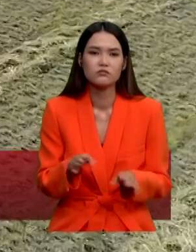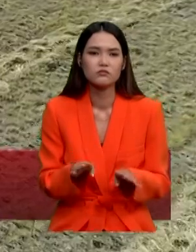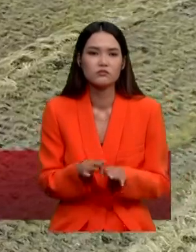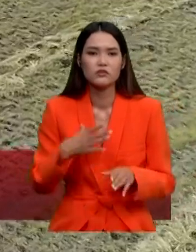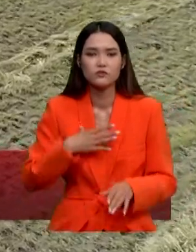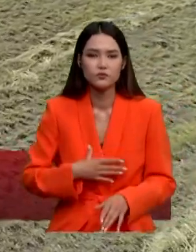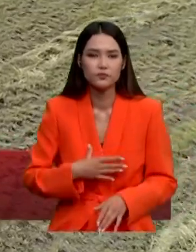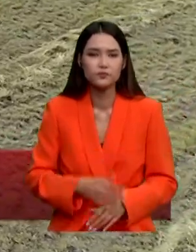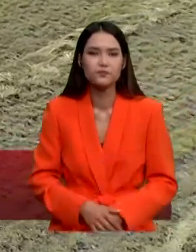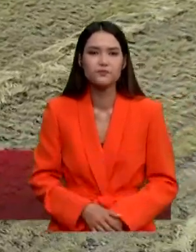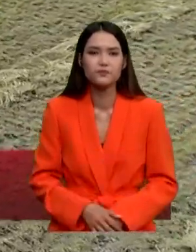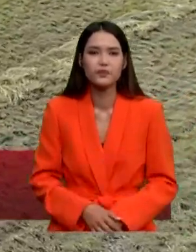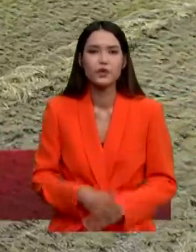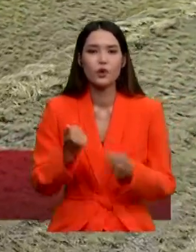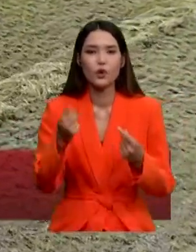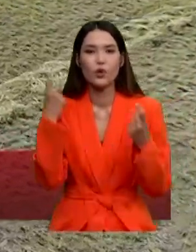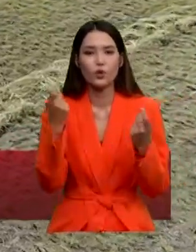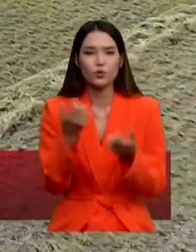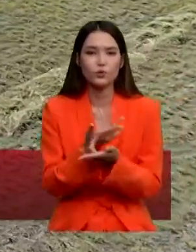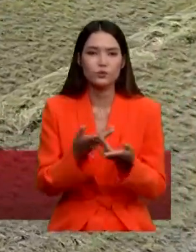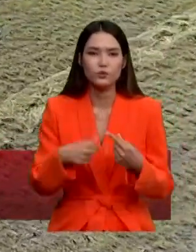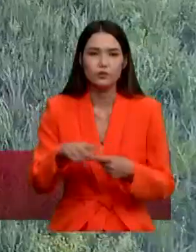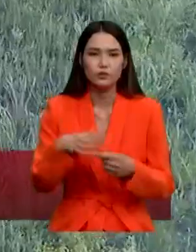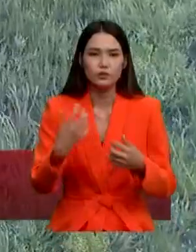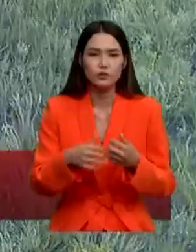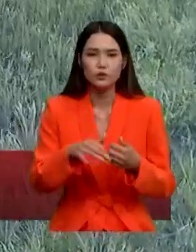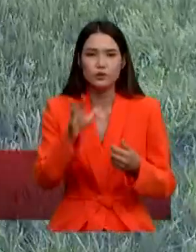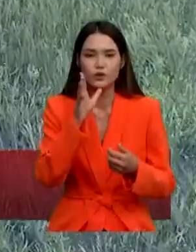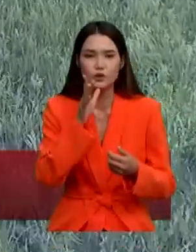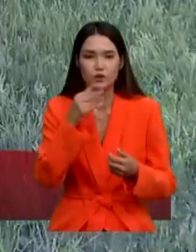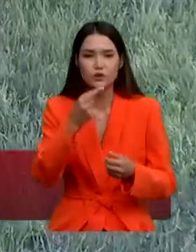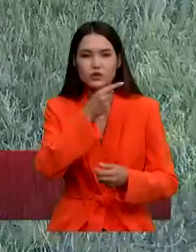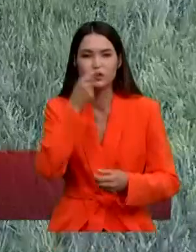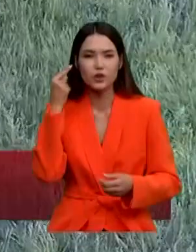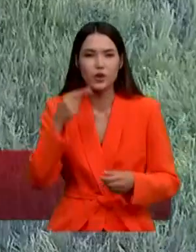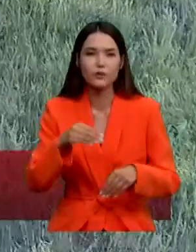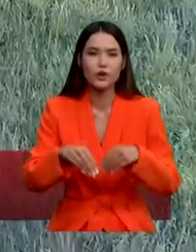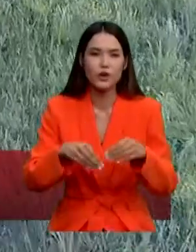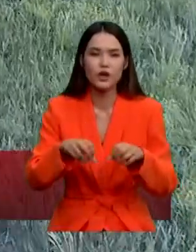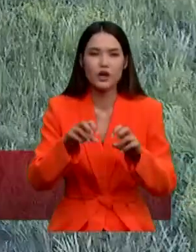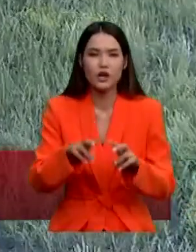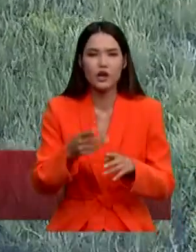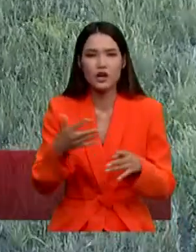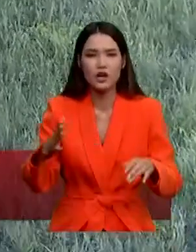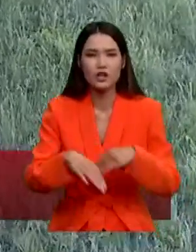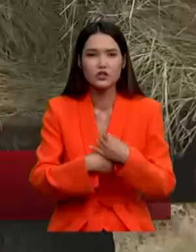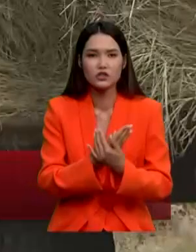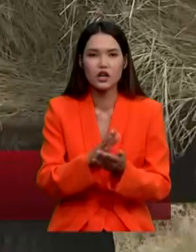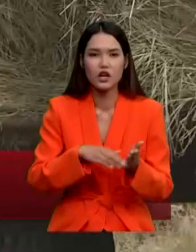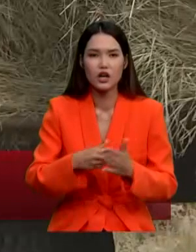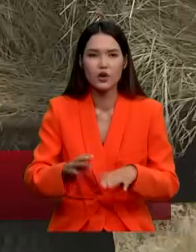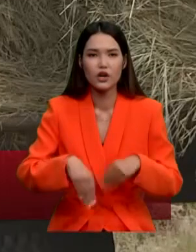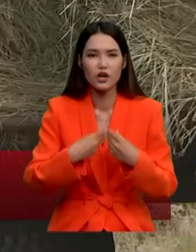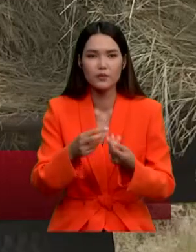ұят. Керекулік фермерлер өңір билігіне өкпелі. Өйткені былтырдан бері шөп шабуға арзандатылған жанар жағармай беру